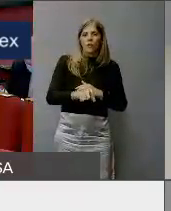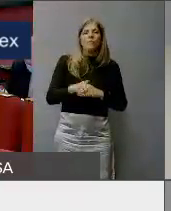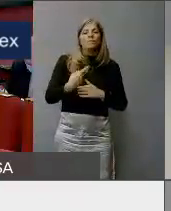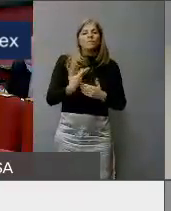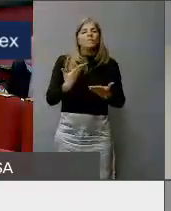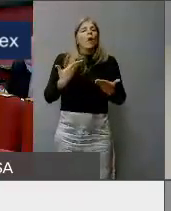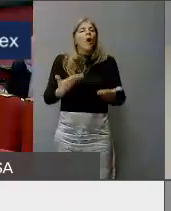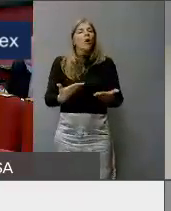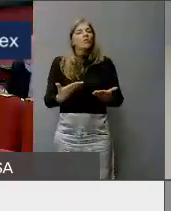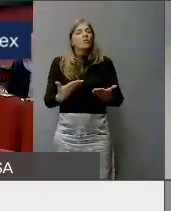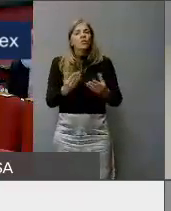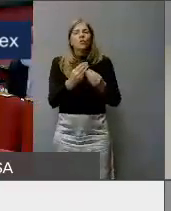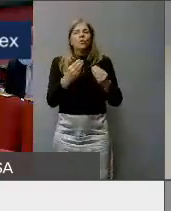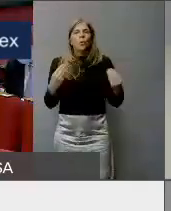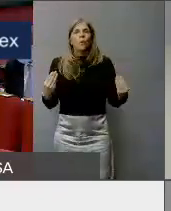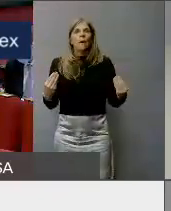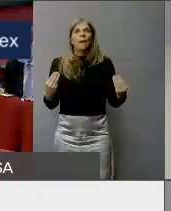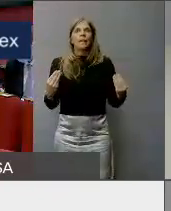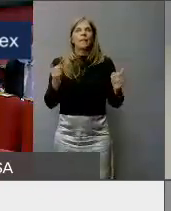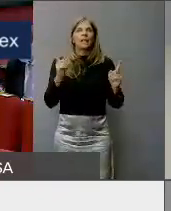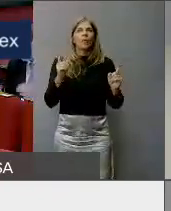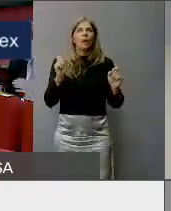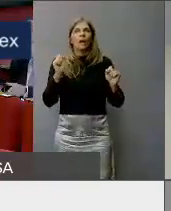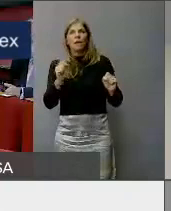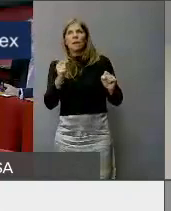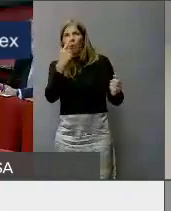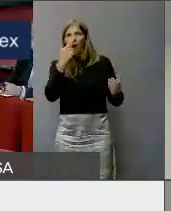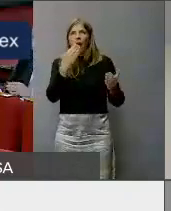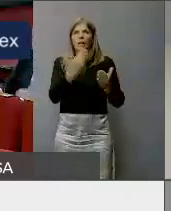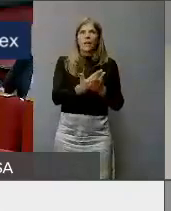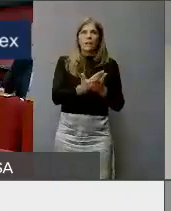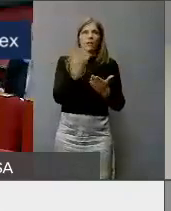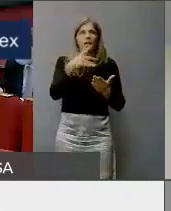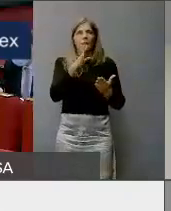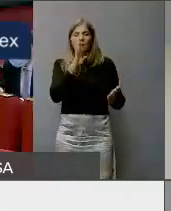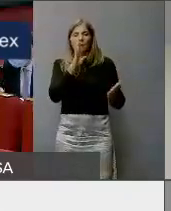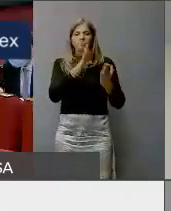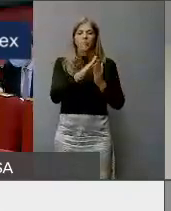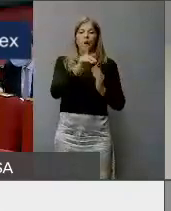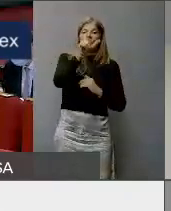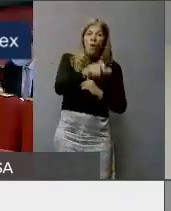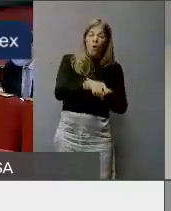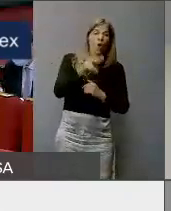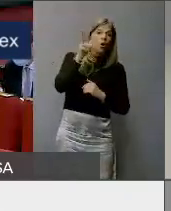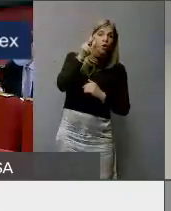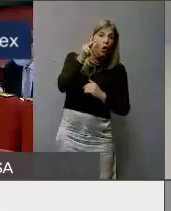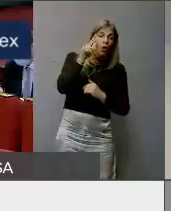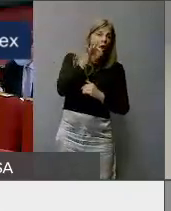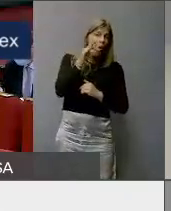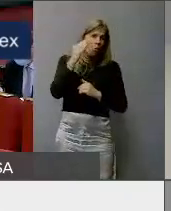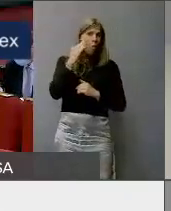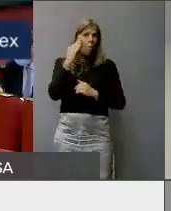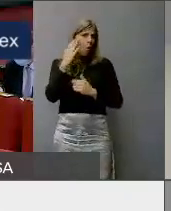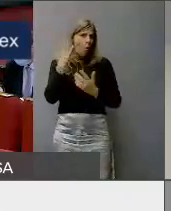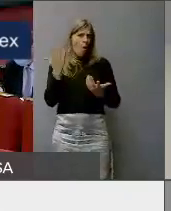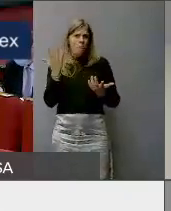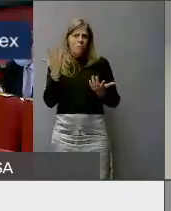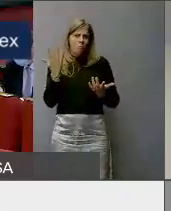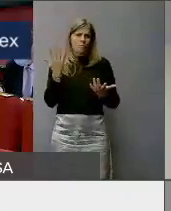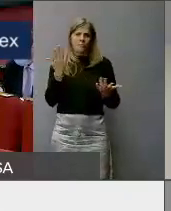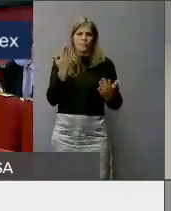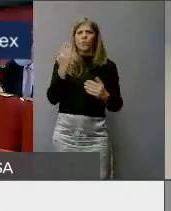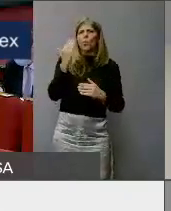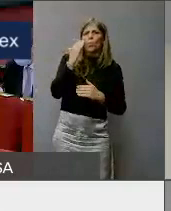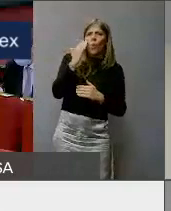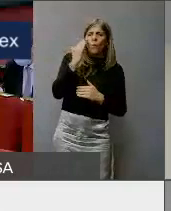gli strumenti per andare per esempio intervenire a favore di una donna o di un uomo è solo perché a volte ci sono come dire uomo